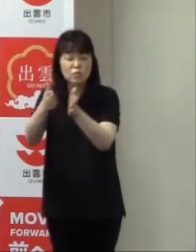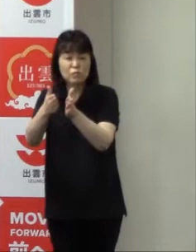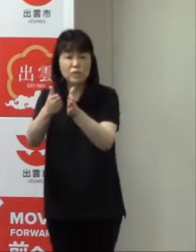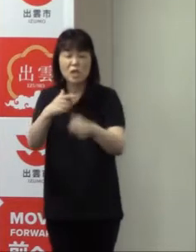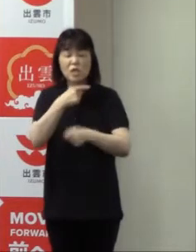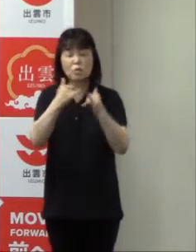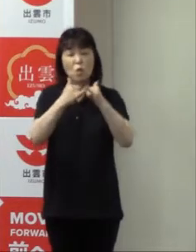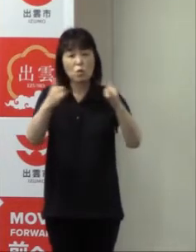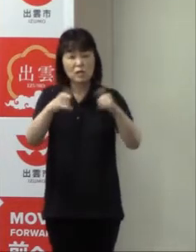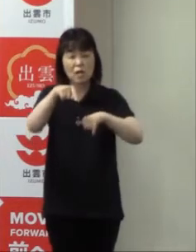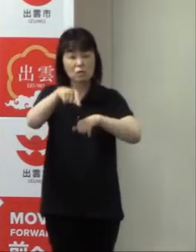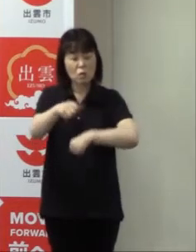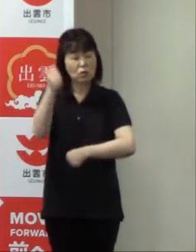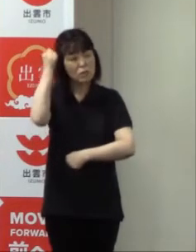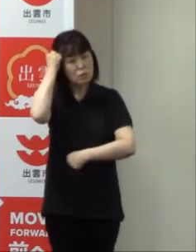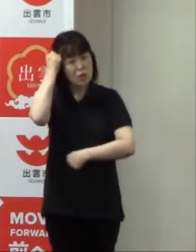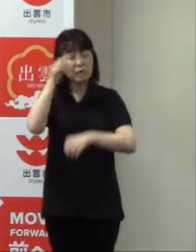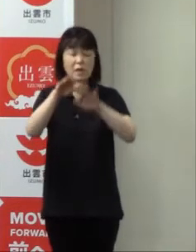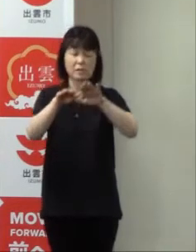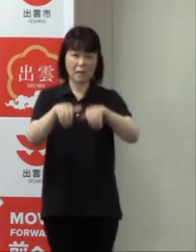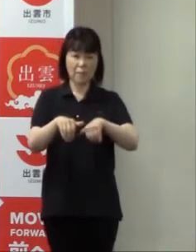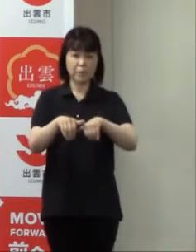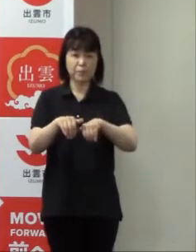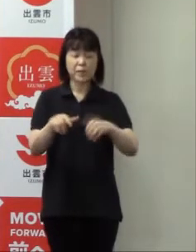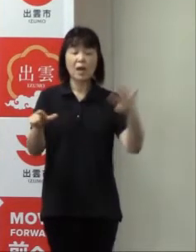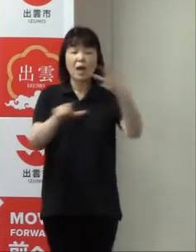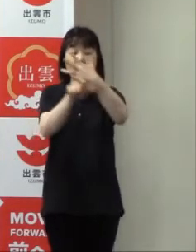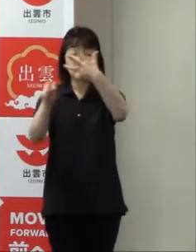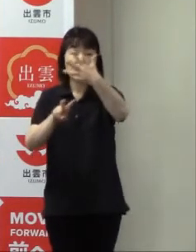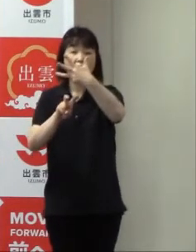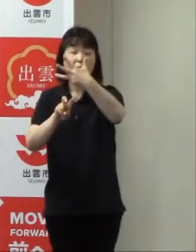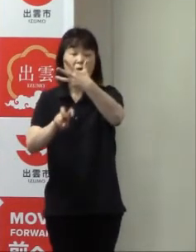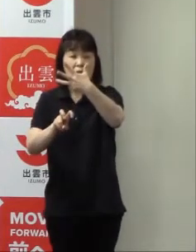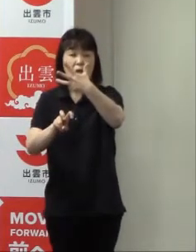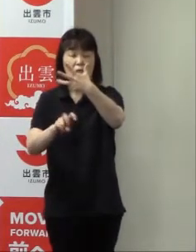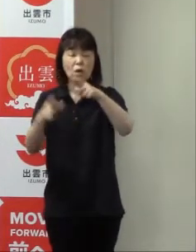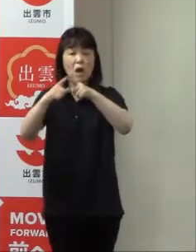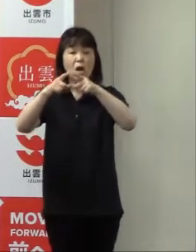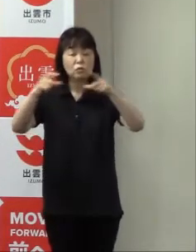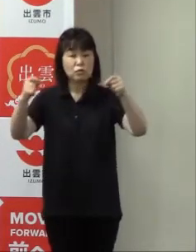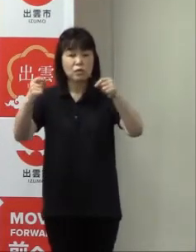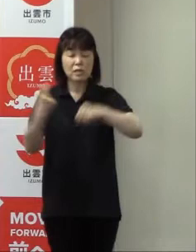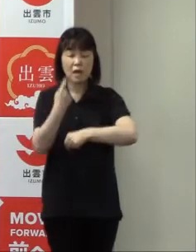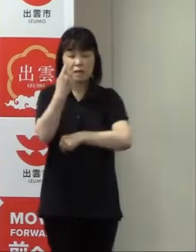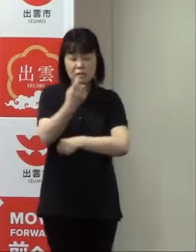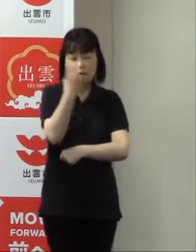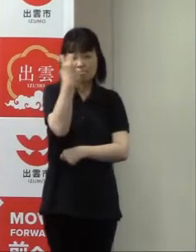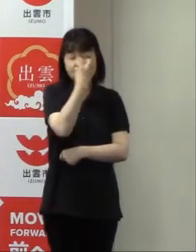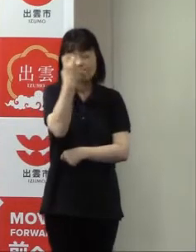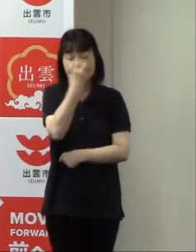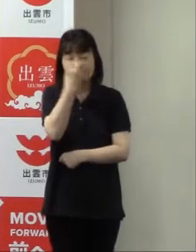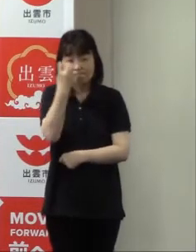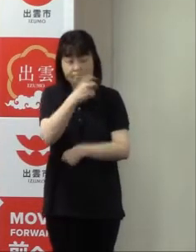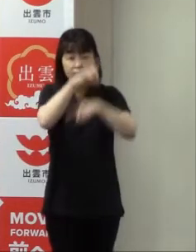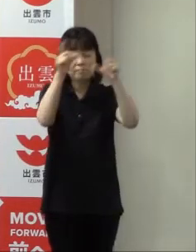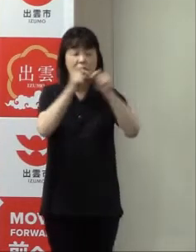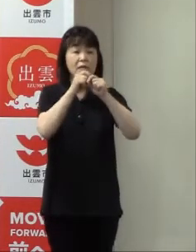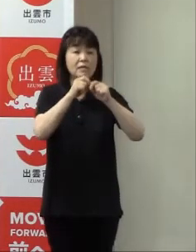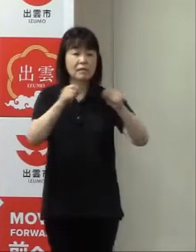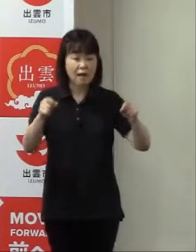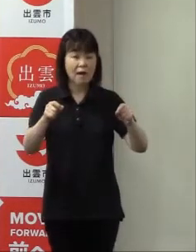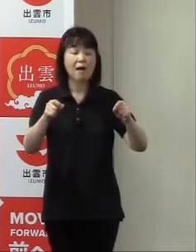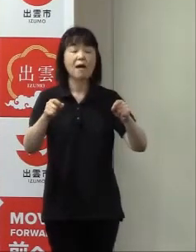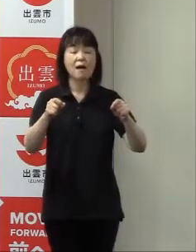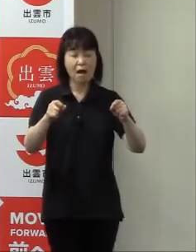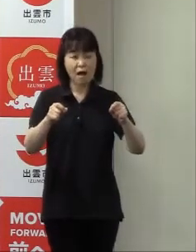。20日には国土交通省の状況調査により避難を解除しても差し支えないと